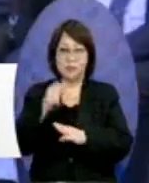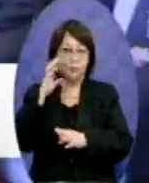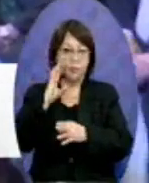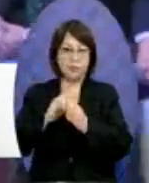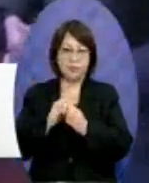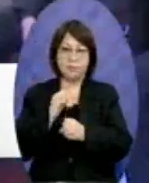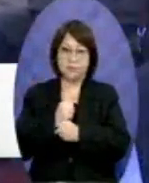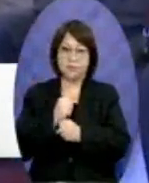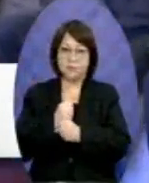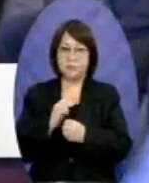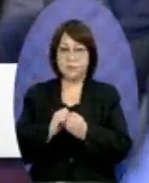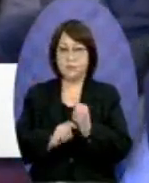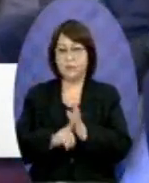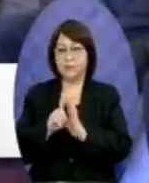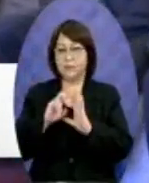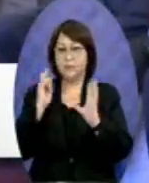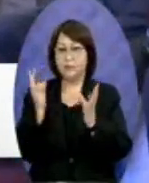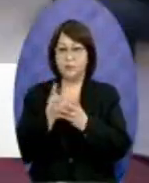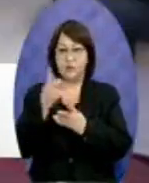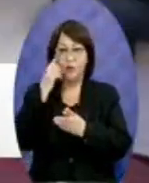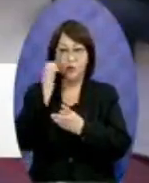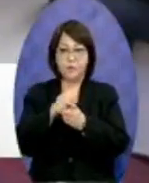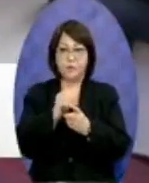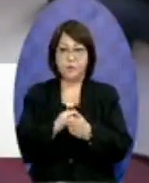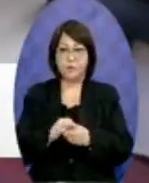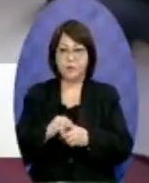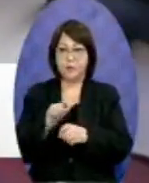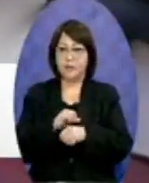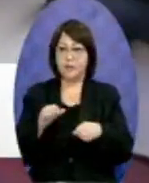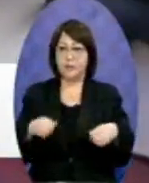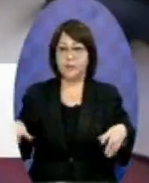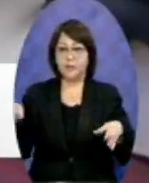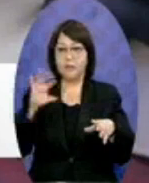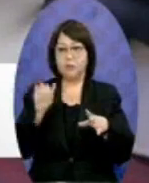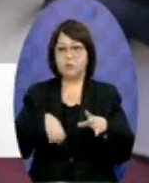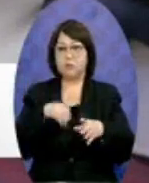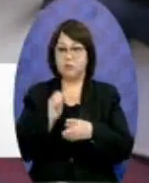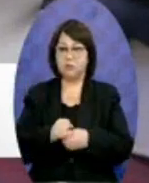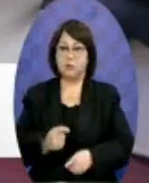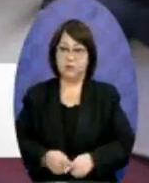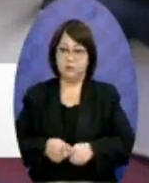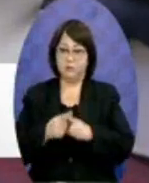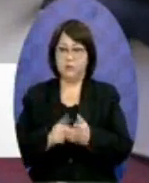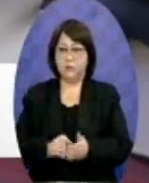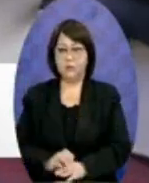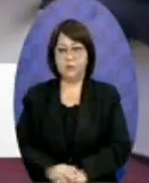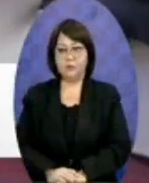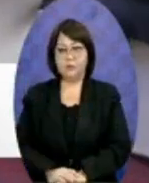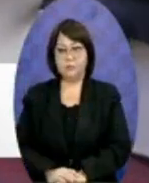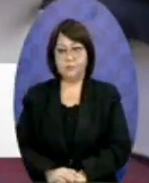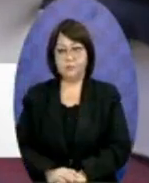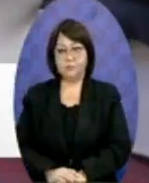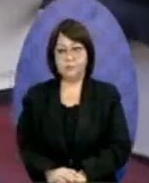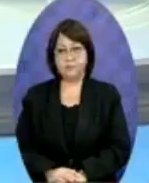нэгдсэн ойлголтод хүрсэн байна. Мөн олон нийтийн оролцоогч нэмэгдүүлэх хэрэгтэйг онцоллоо.